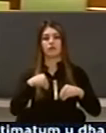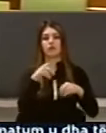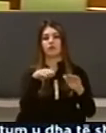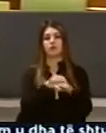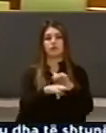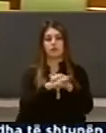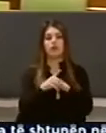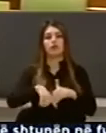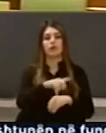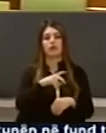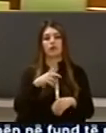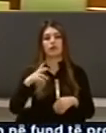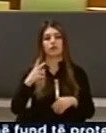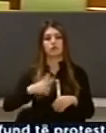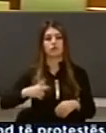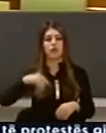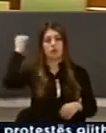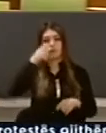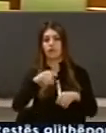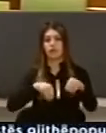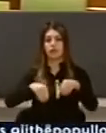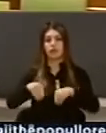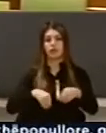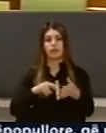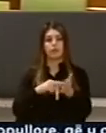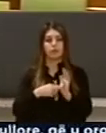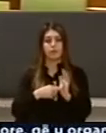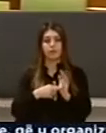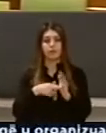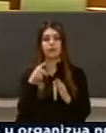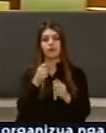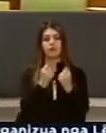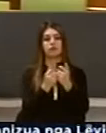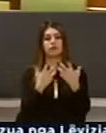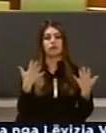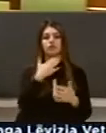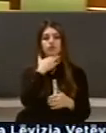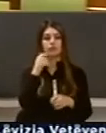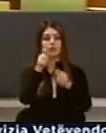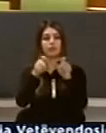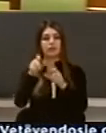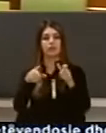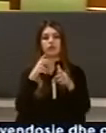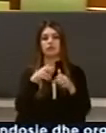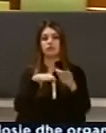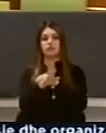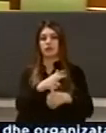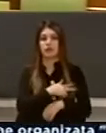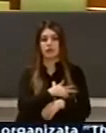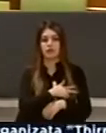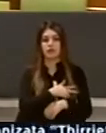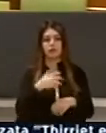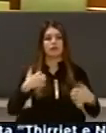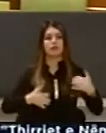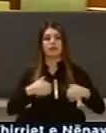lajthitje edhe qytetarët e Republikës së Kosovës. Kjo ka ndikuar që numri azilkërkuesve dhe kërkesave për azil në shtetet e Bashkimit Evropian